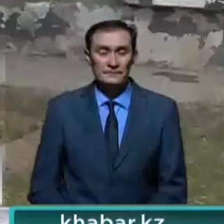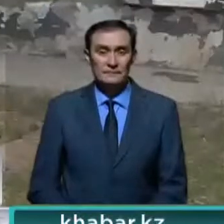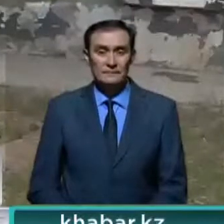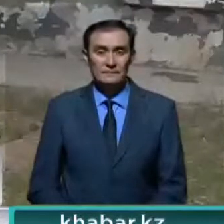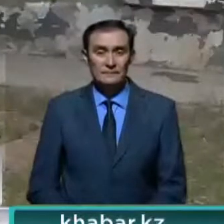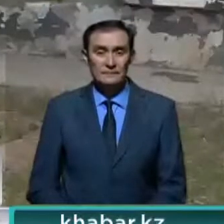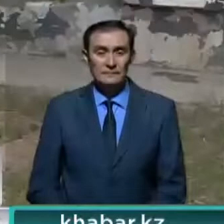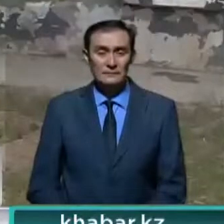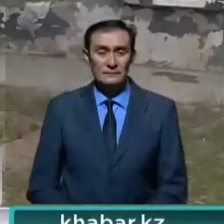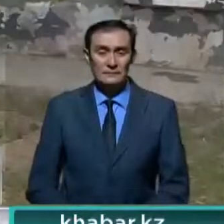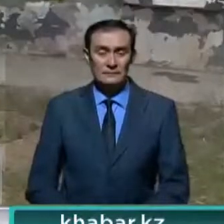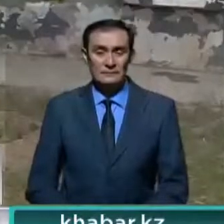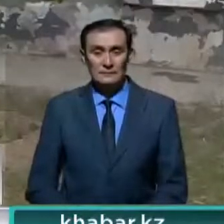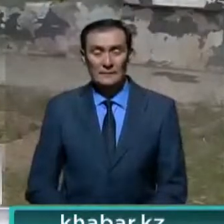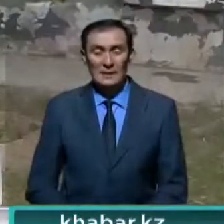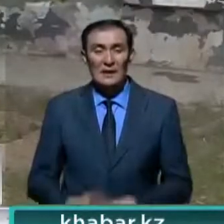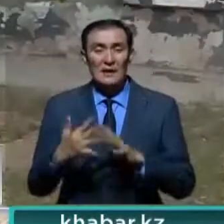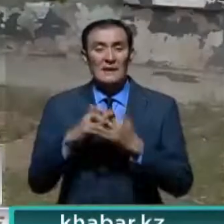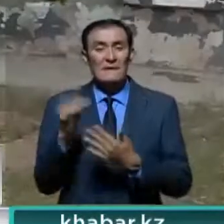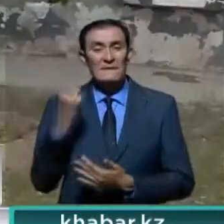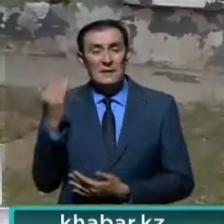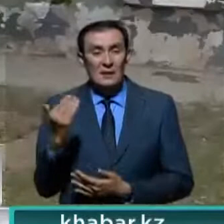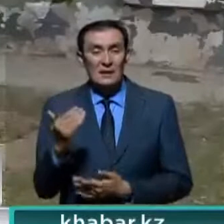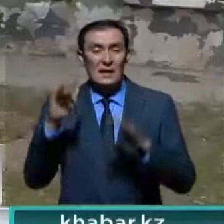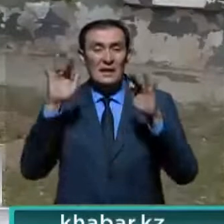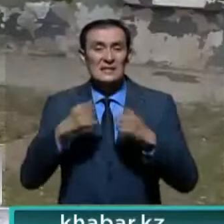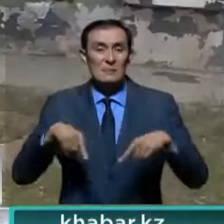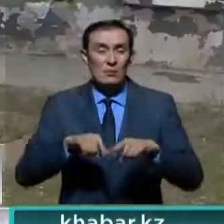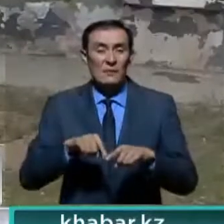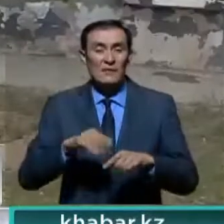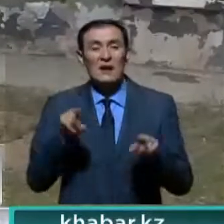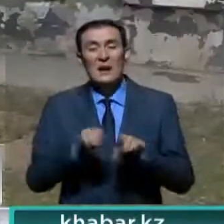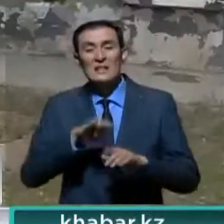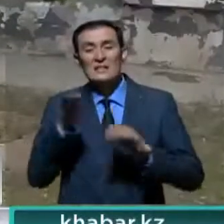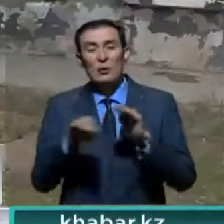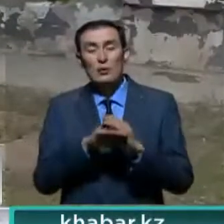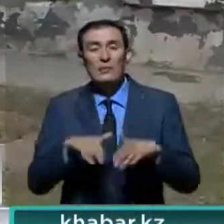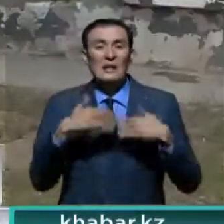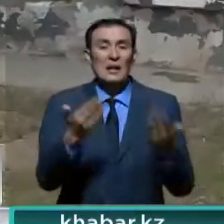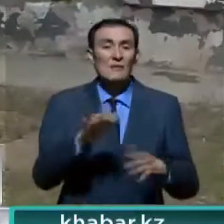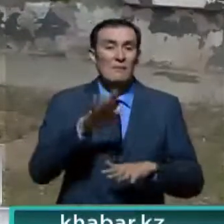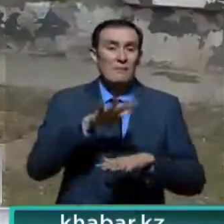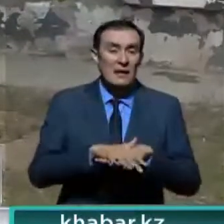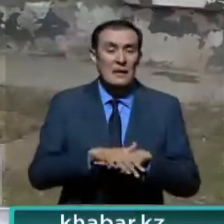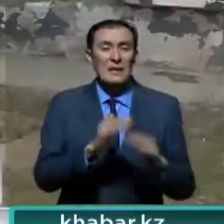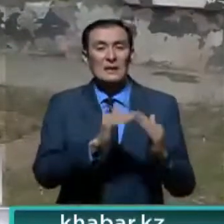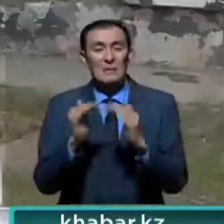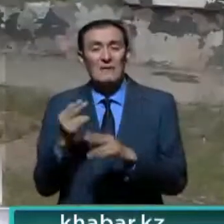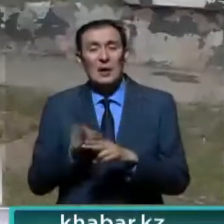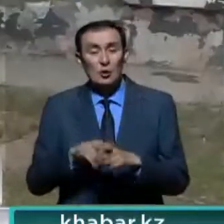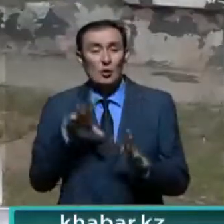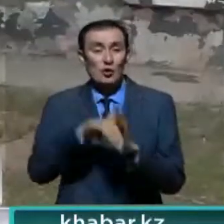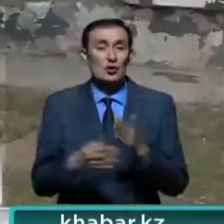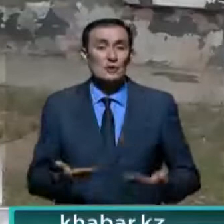старта до горного скан фермеры на зимовка в качестве залога выставляют в банки второго уровня те помещения в которых живут